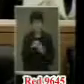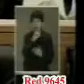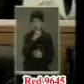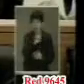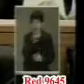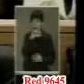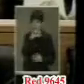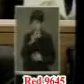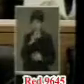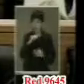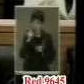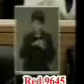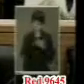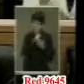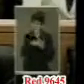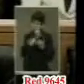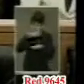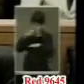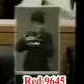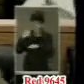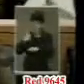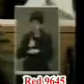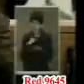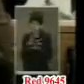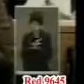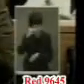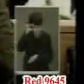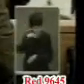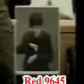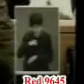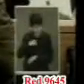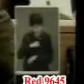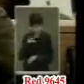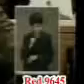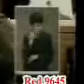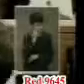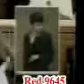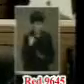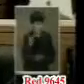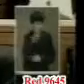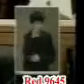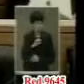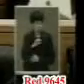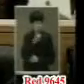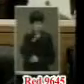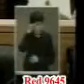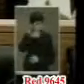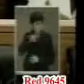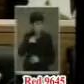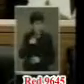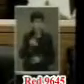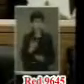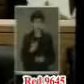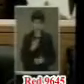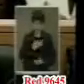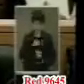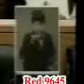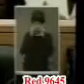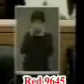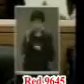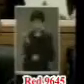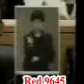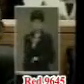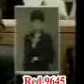แต่งตั้งบางคนบอกว่ามีการจัดฉากกันหรือเปล่าท่านประธานที่เคารพวันดังกล่าวผมตื่นตีห้